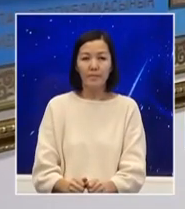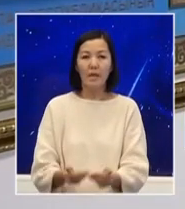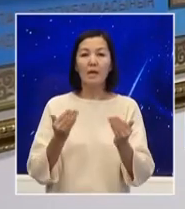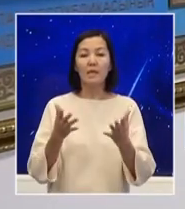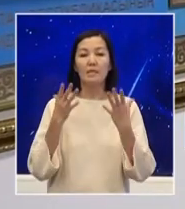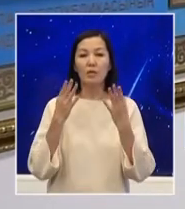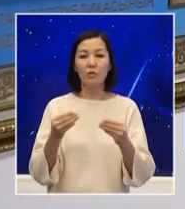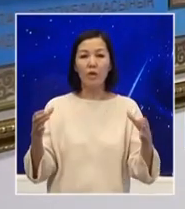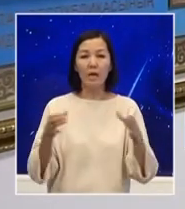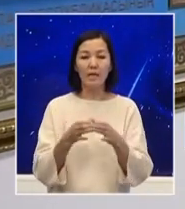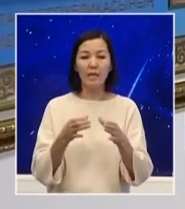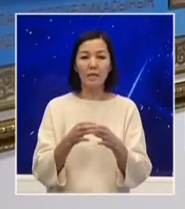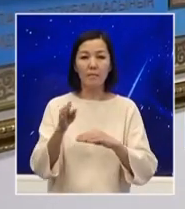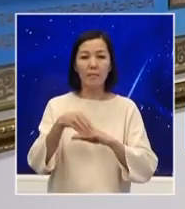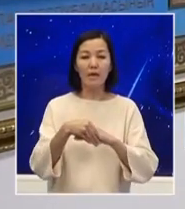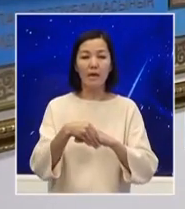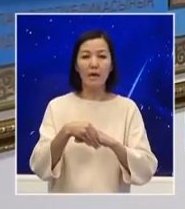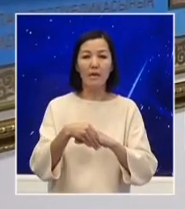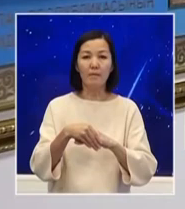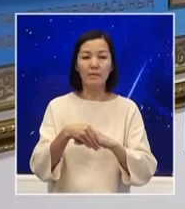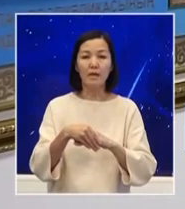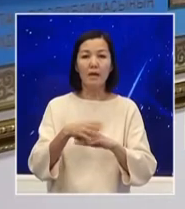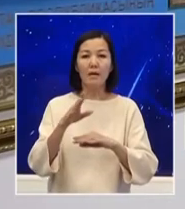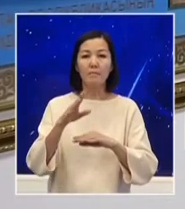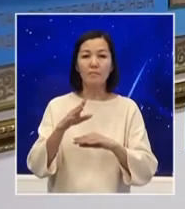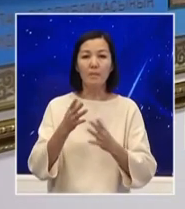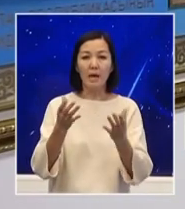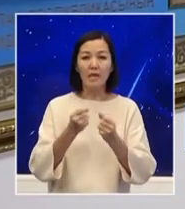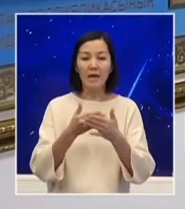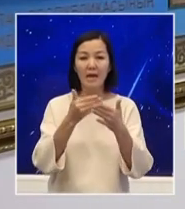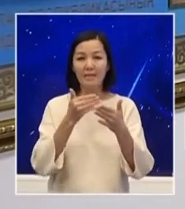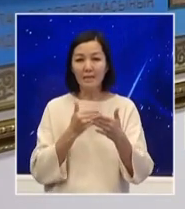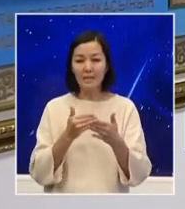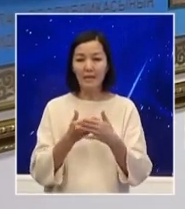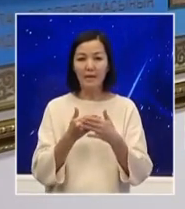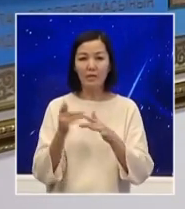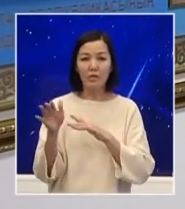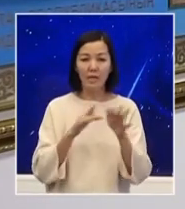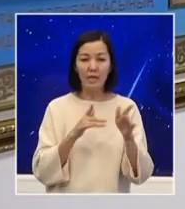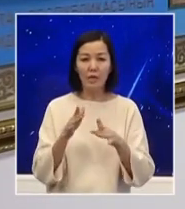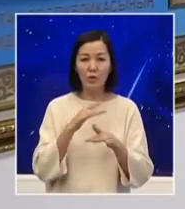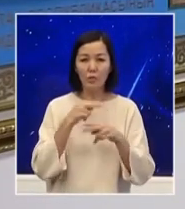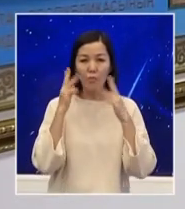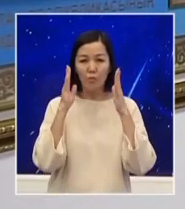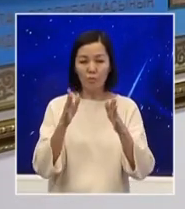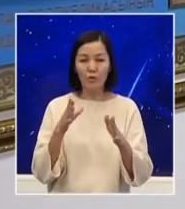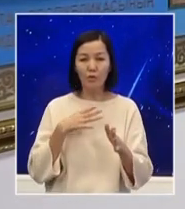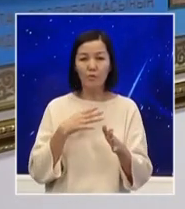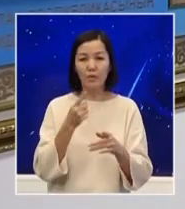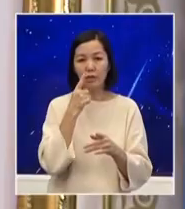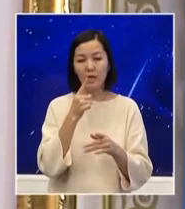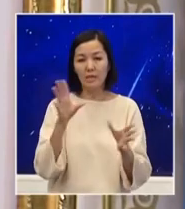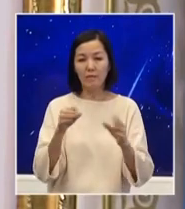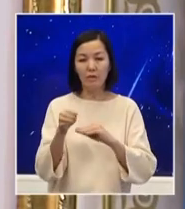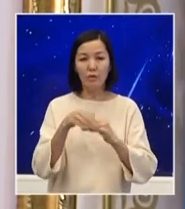Қазіргі таңда агенттік пара алған үшін емес, керісінше пара алғанға дейінгі алдын алу шараларына көп көңіл бөлініп жатыр. Жақында